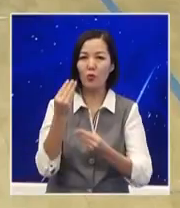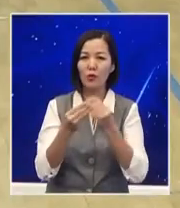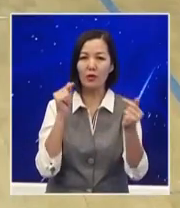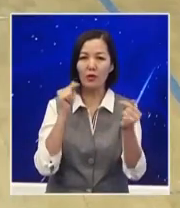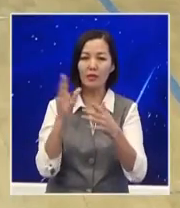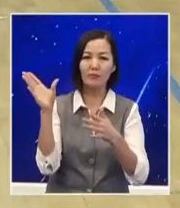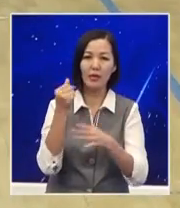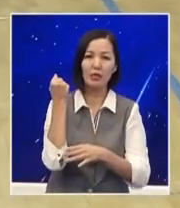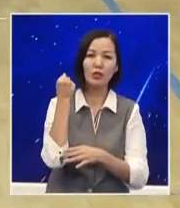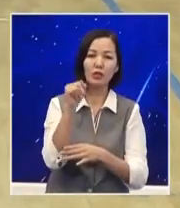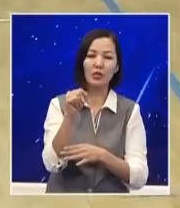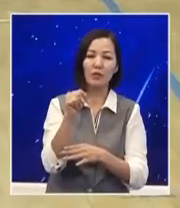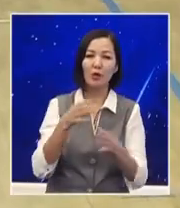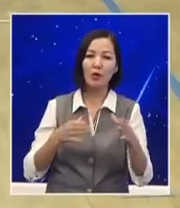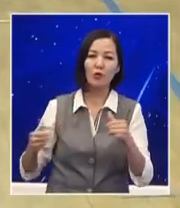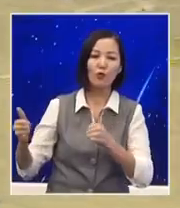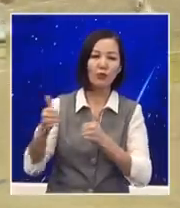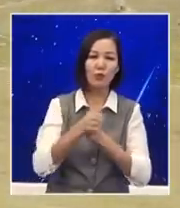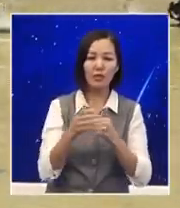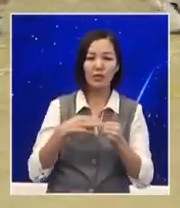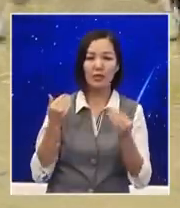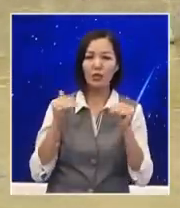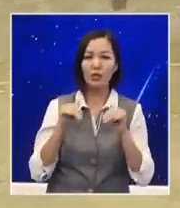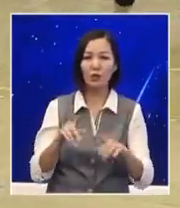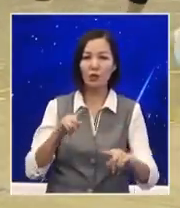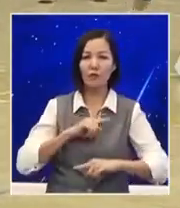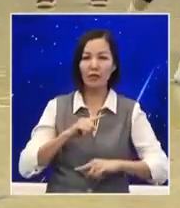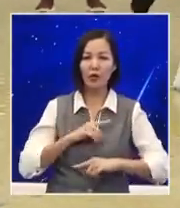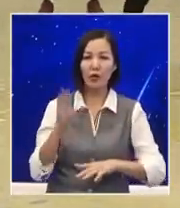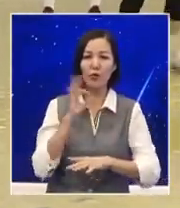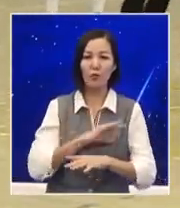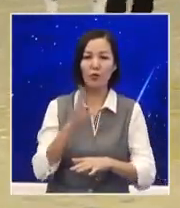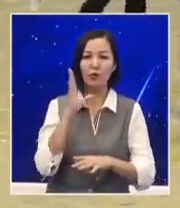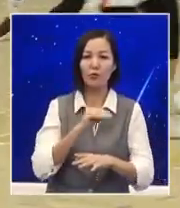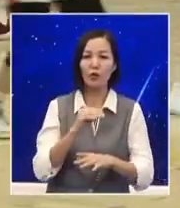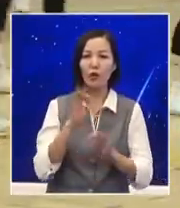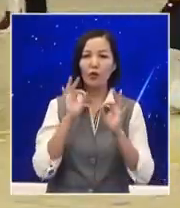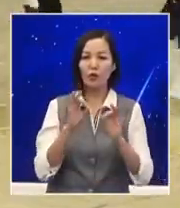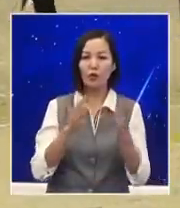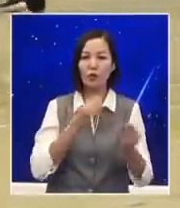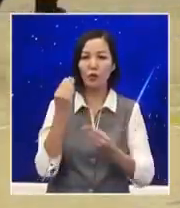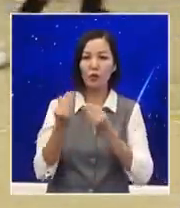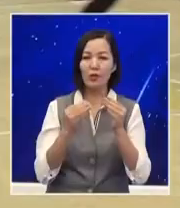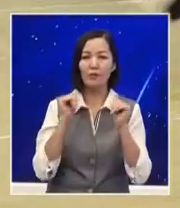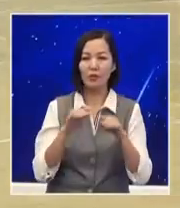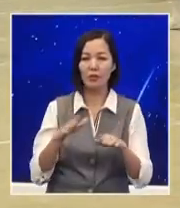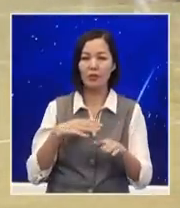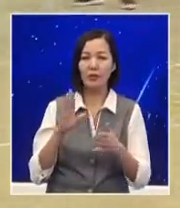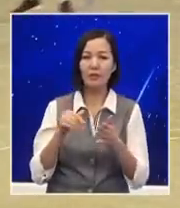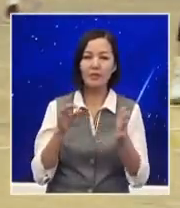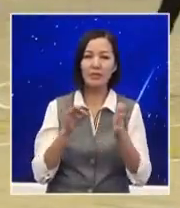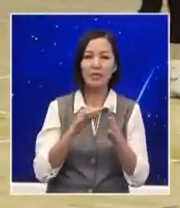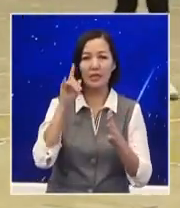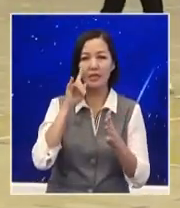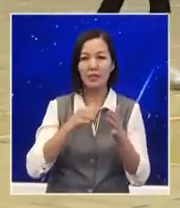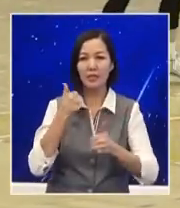қарсыластарының барлығын жеңіп, топ басына шыққан. Жерлестеріміз шешуші кезеңде де ұпай жоғалтпай, сауатты өнер көрсетуге бел байлаған. Басты мақсат Қазақстан